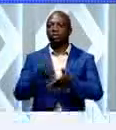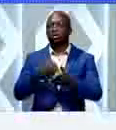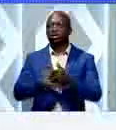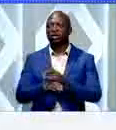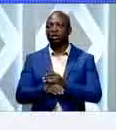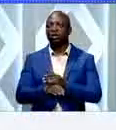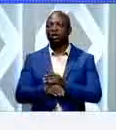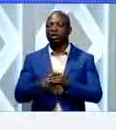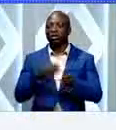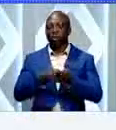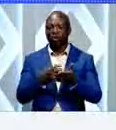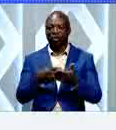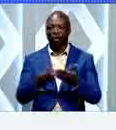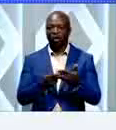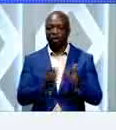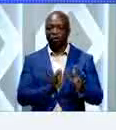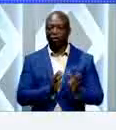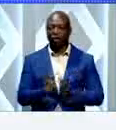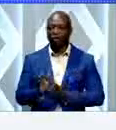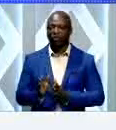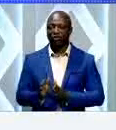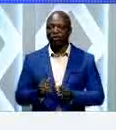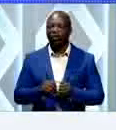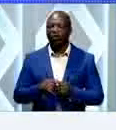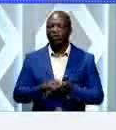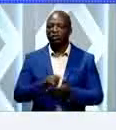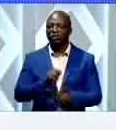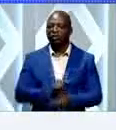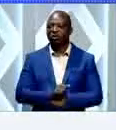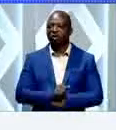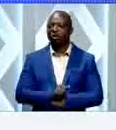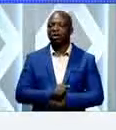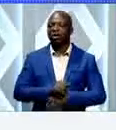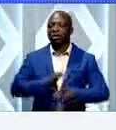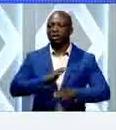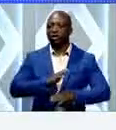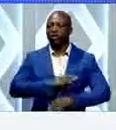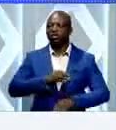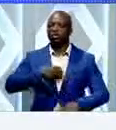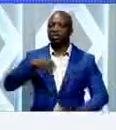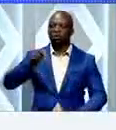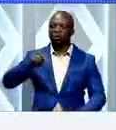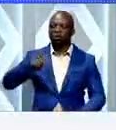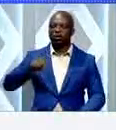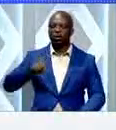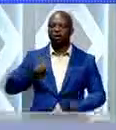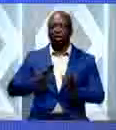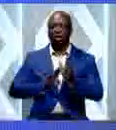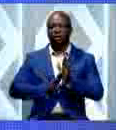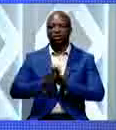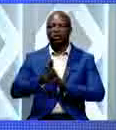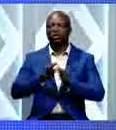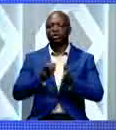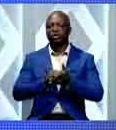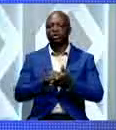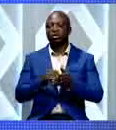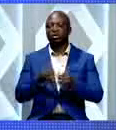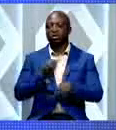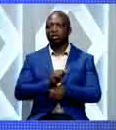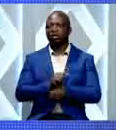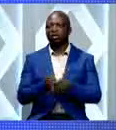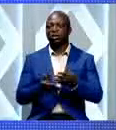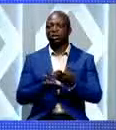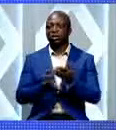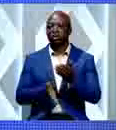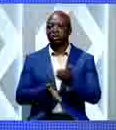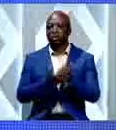bien articulé entre l'émergence de la classe moyenne, la satisfaction de ses besoins, l'émergence de bases industrielles solides qui